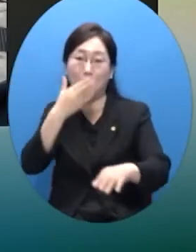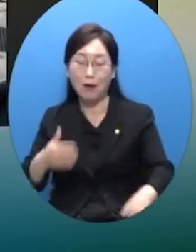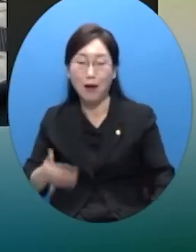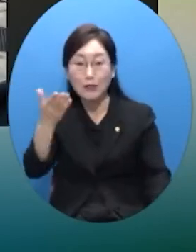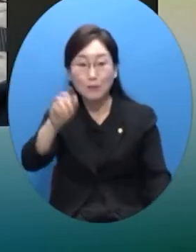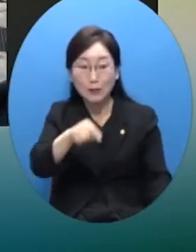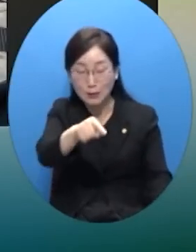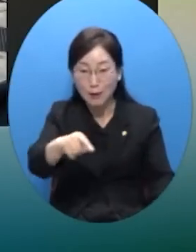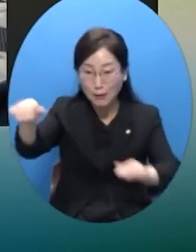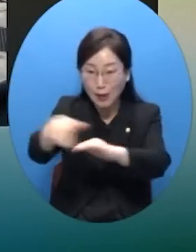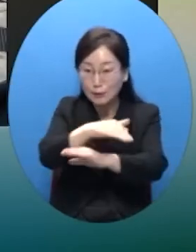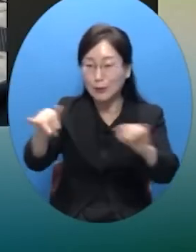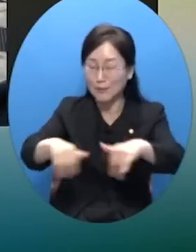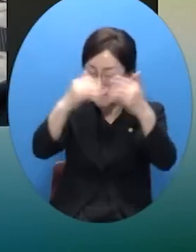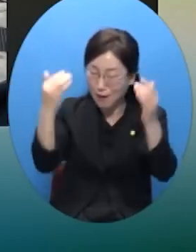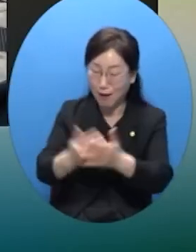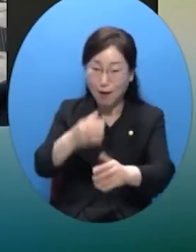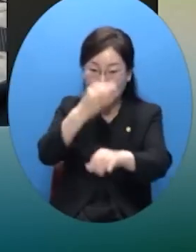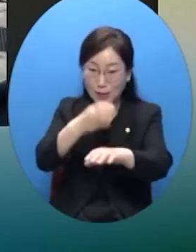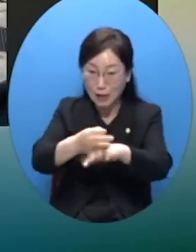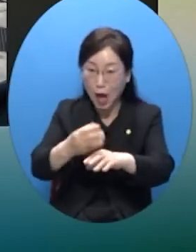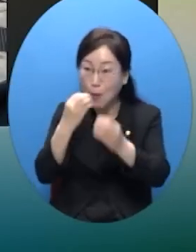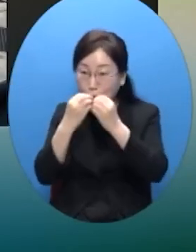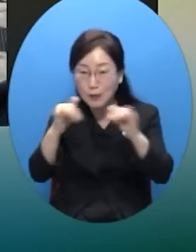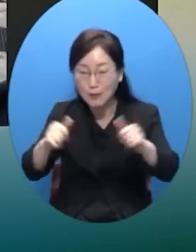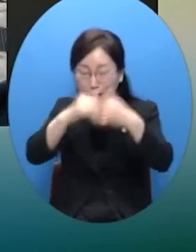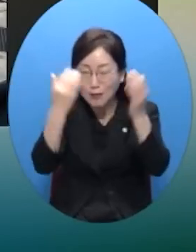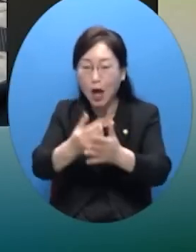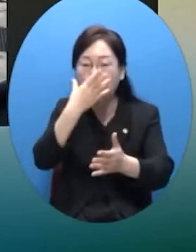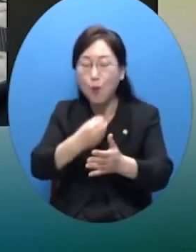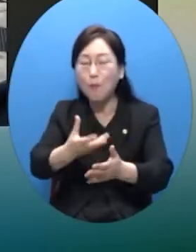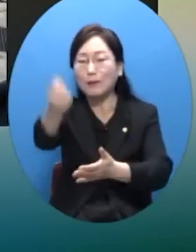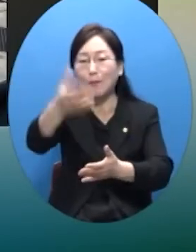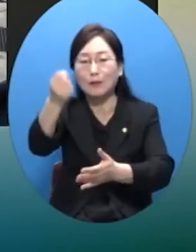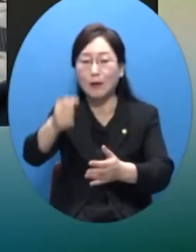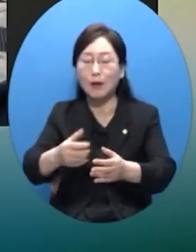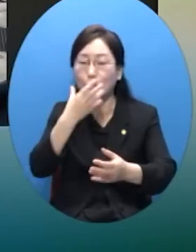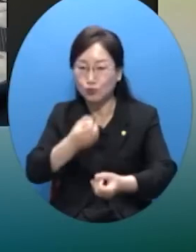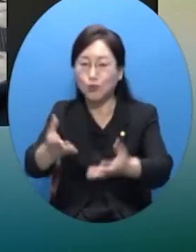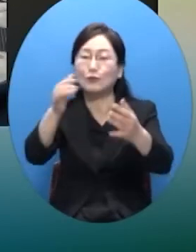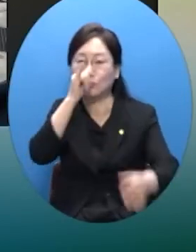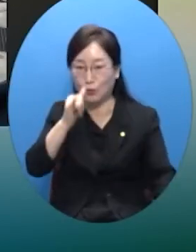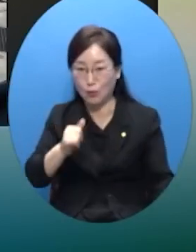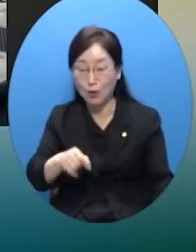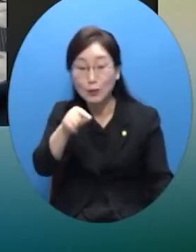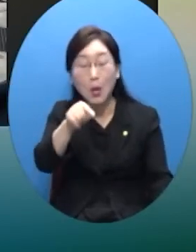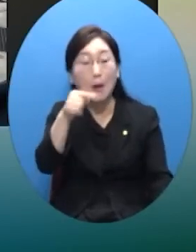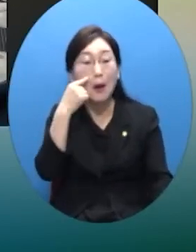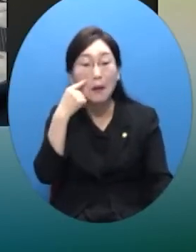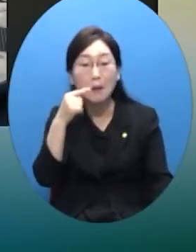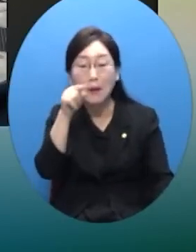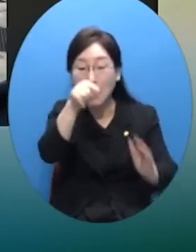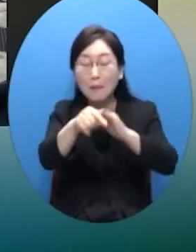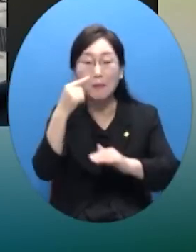다 복을 받을지어다. 캘리포니아 가면 꼭 저 집에 한번 가보시기 바랍니다. 제가 홍보대사는 아니지만.